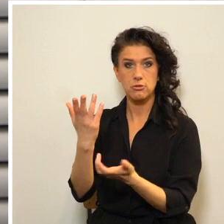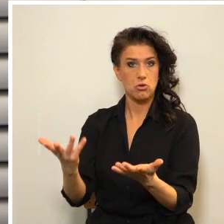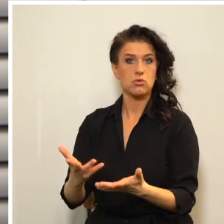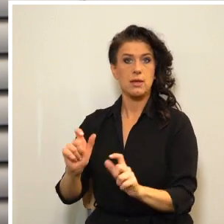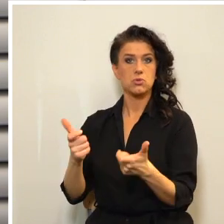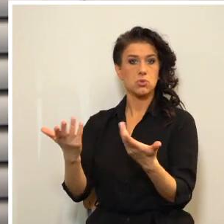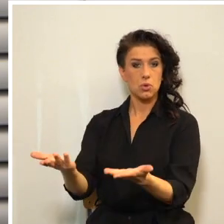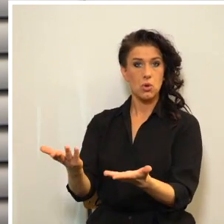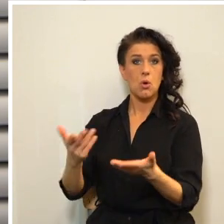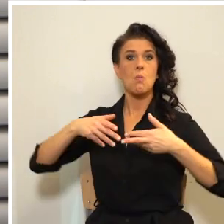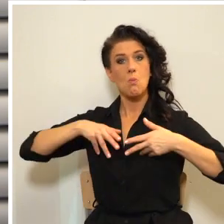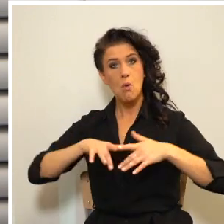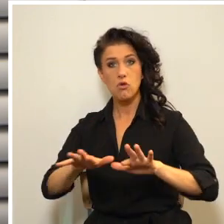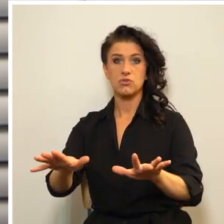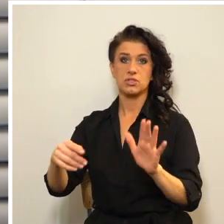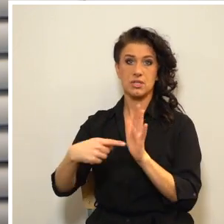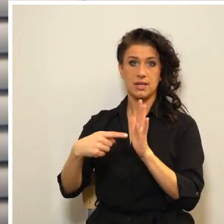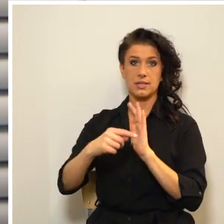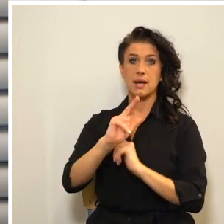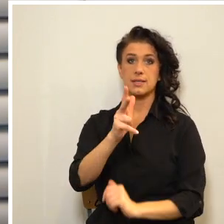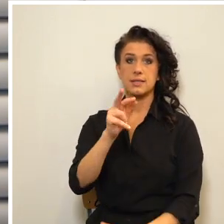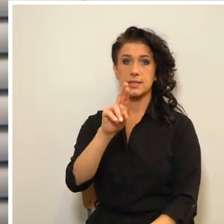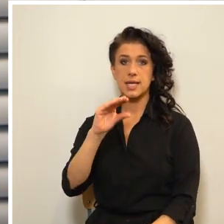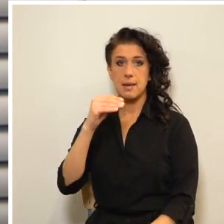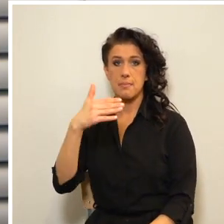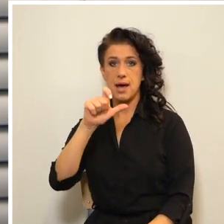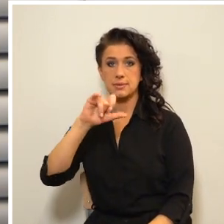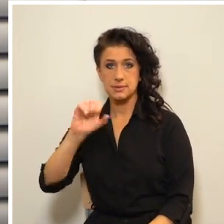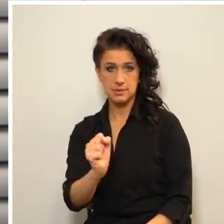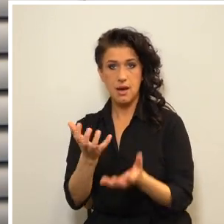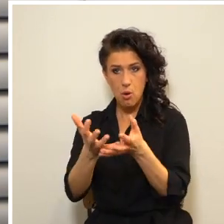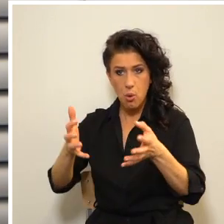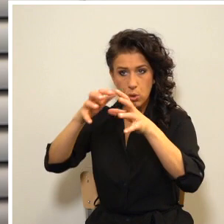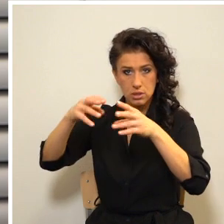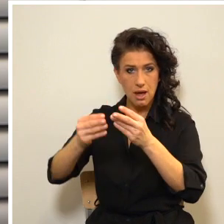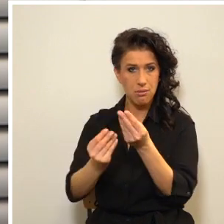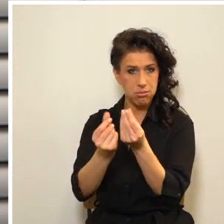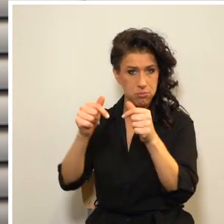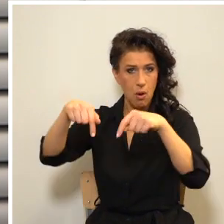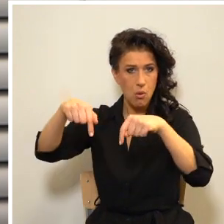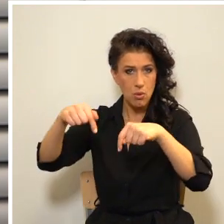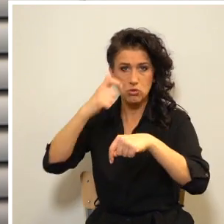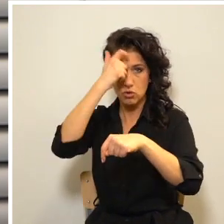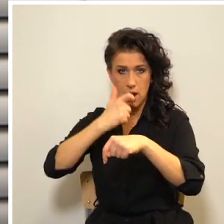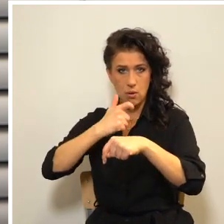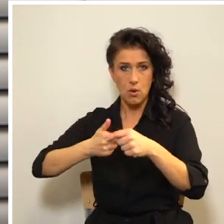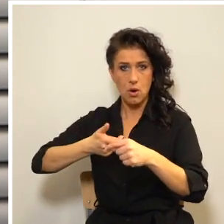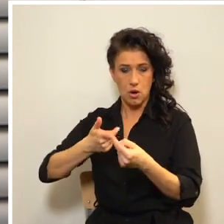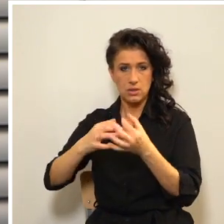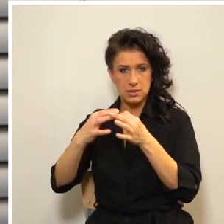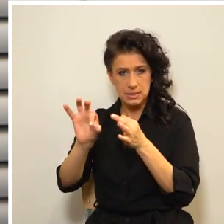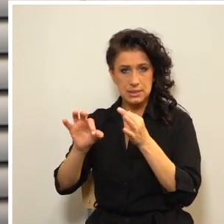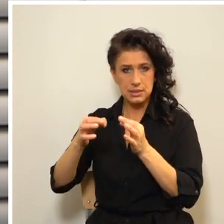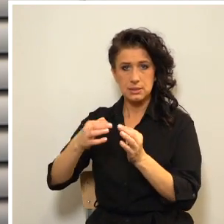jest powszechną trend do kremacji prawda że w ogóle Ludzie mają w tyle głowy Ja mówię o nie o